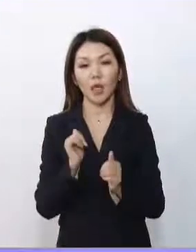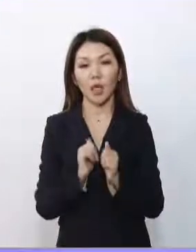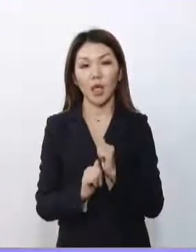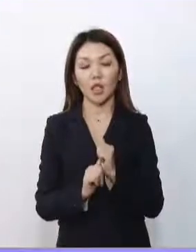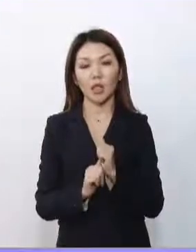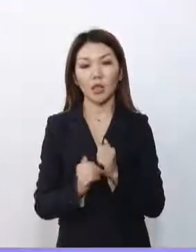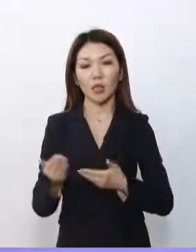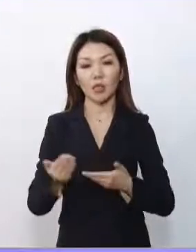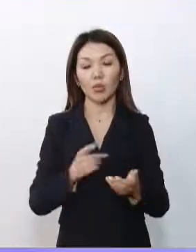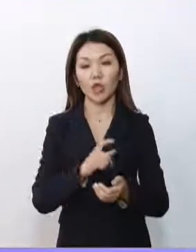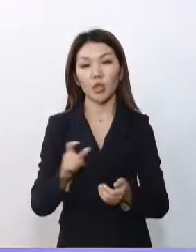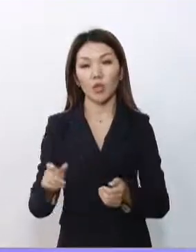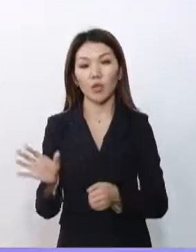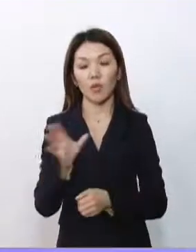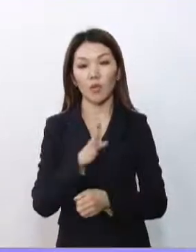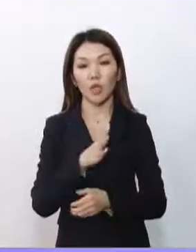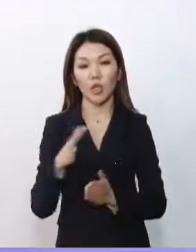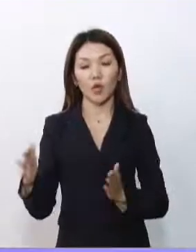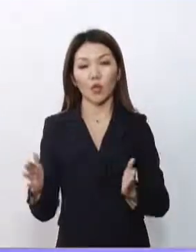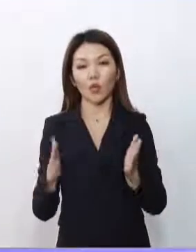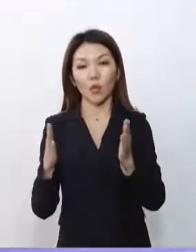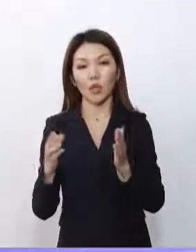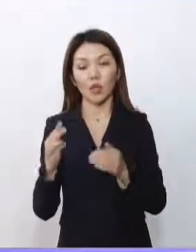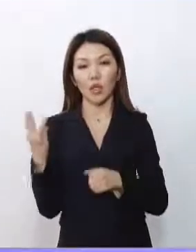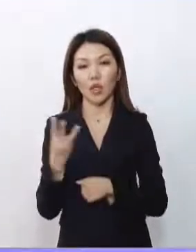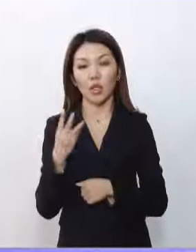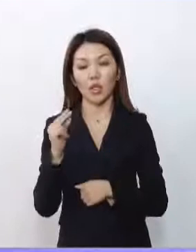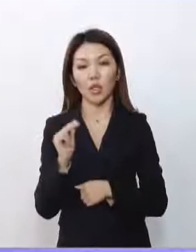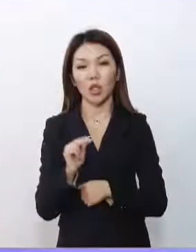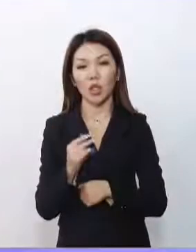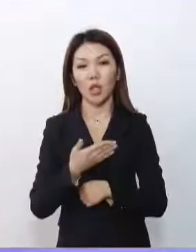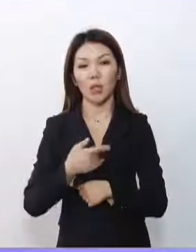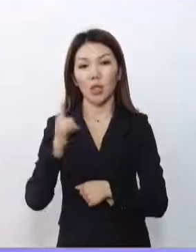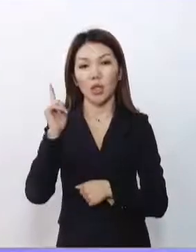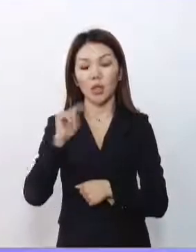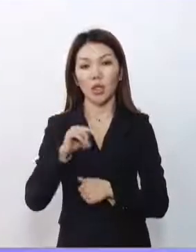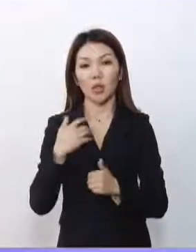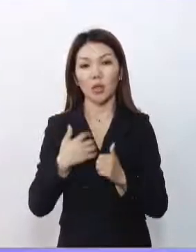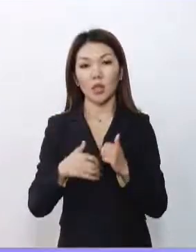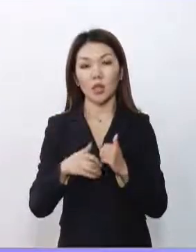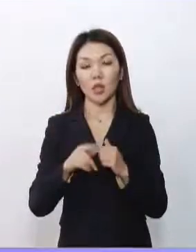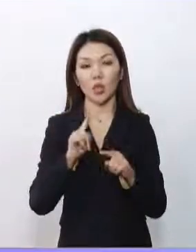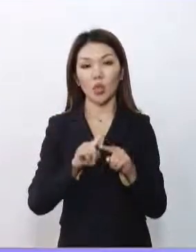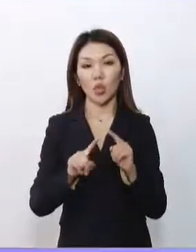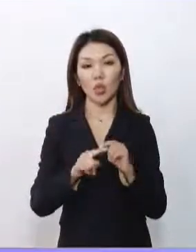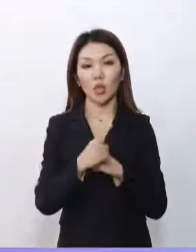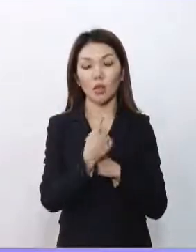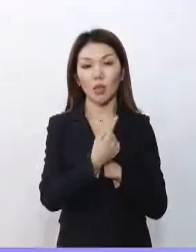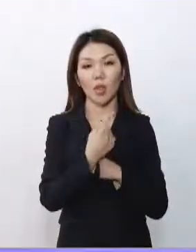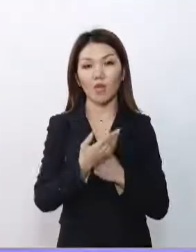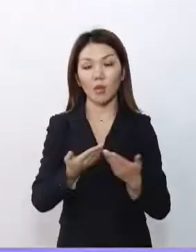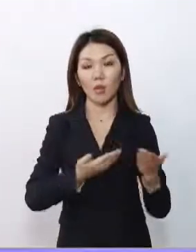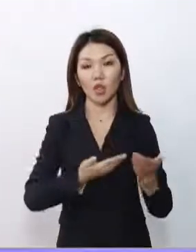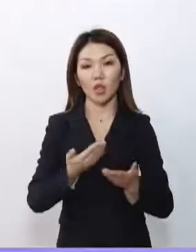пешеходов был в пути 3 часа мы знаем среднюю скорость 1 пешехода